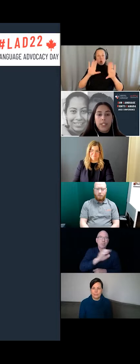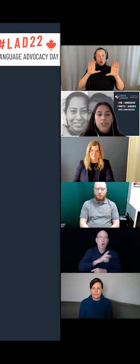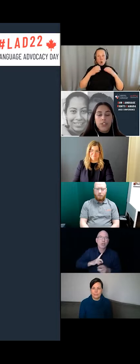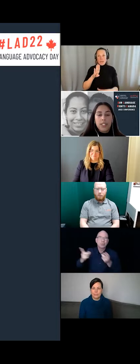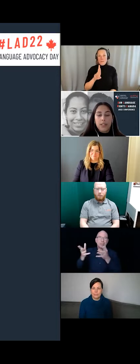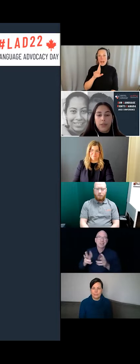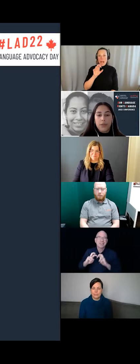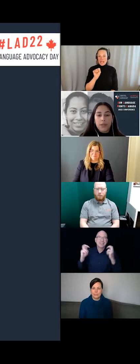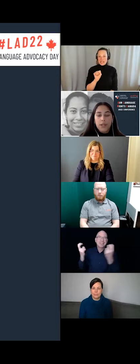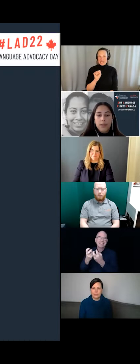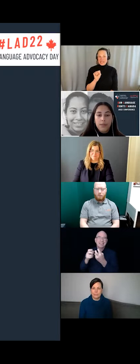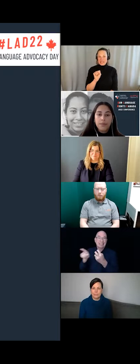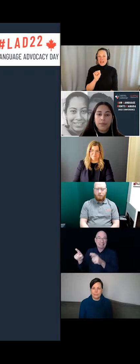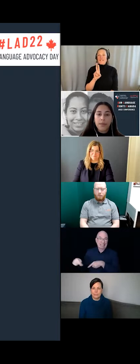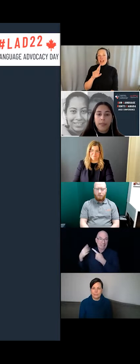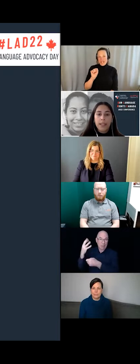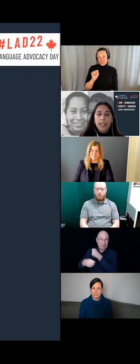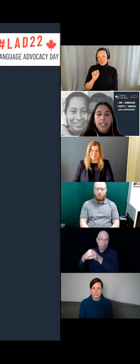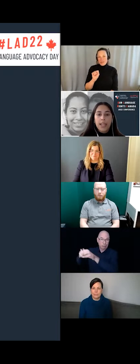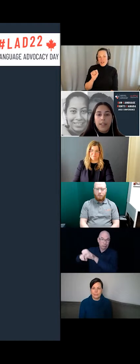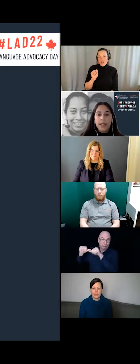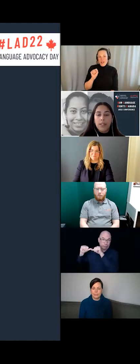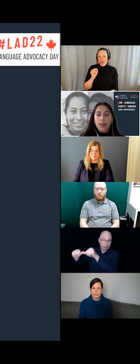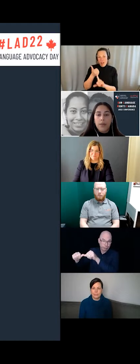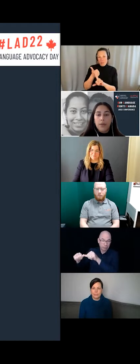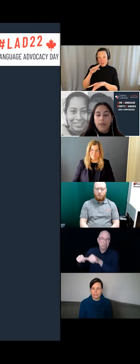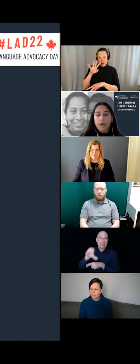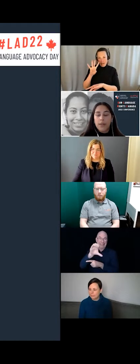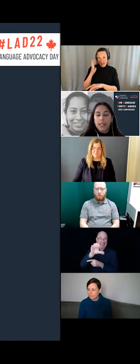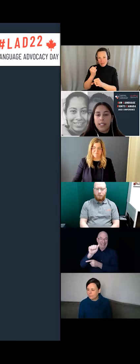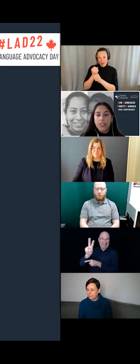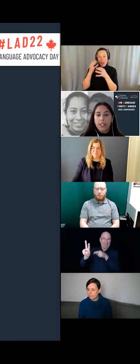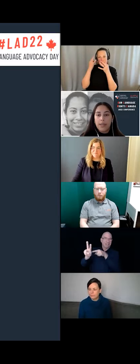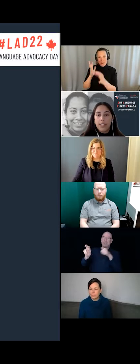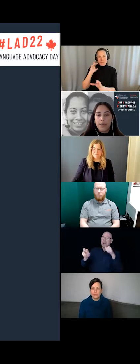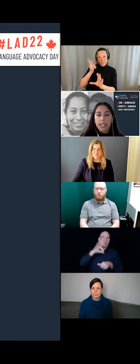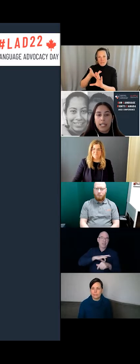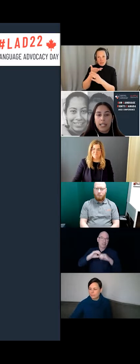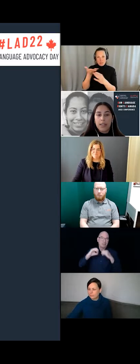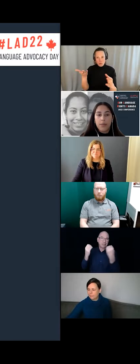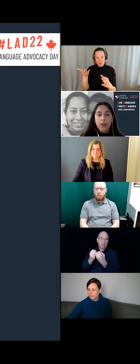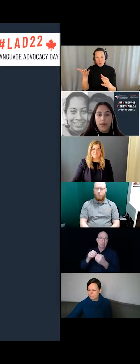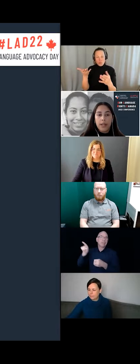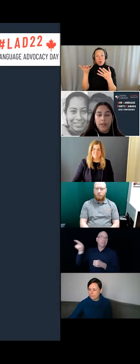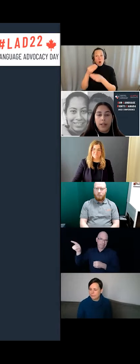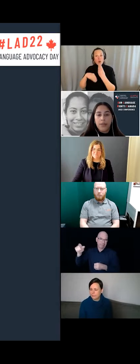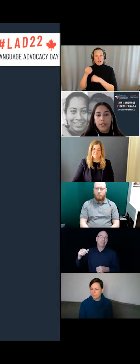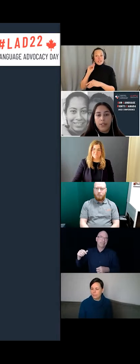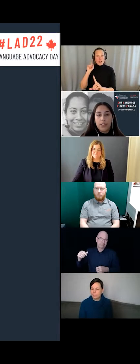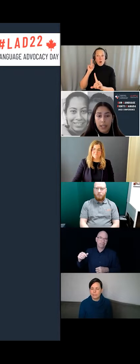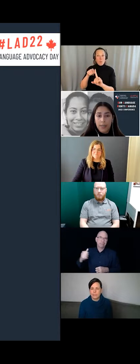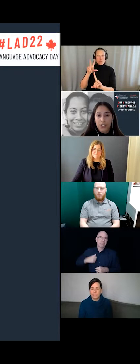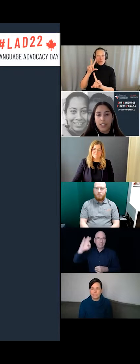première présidente du comité du BRS, la position qu'elle a eue pendant 4 ans. C'est